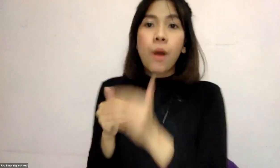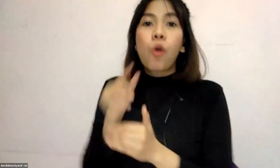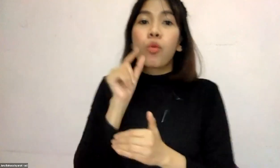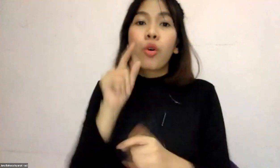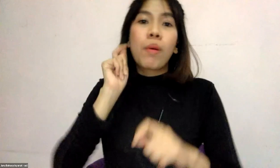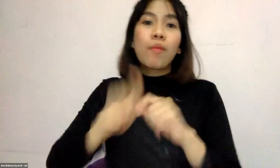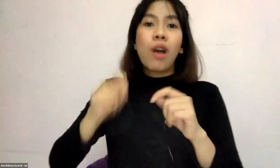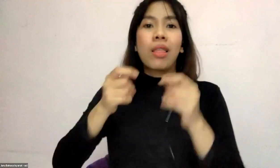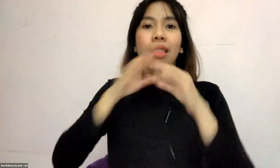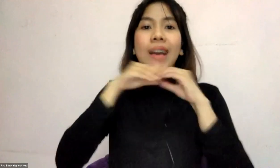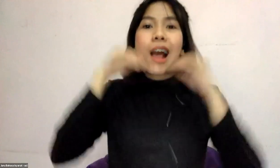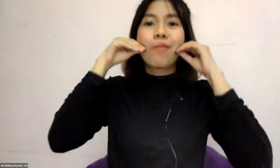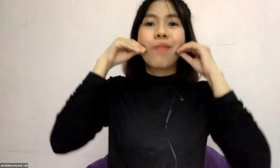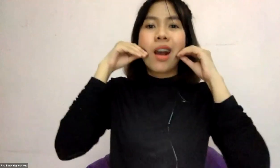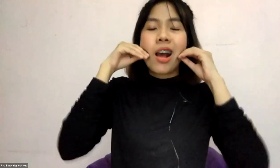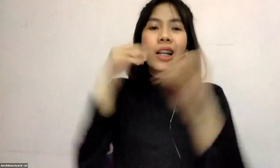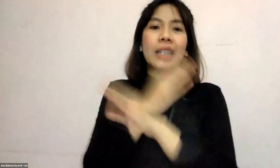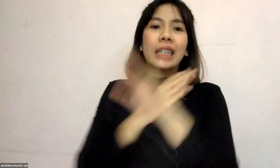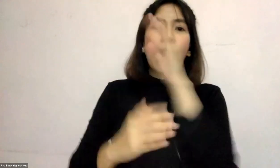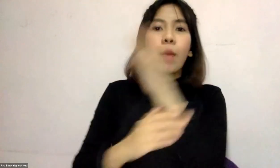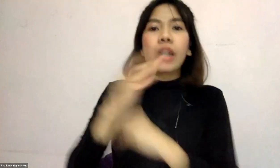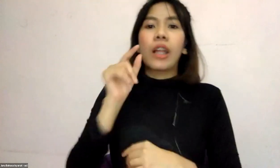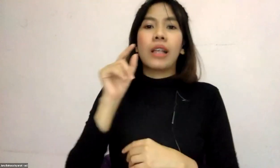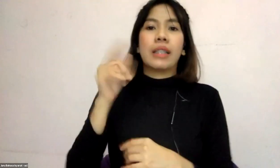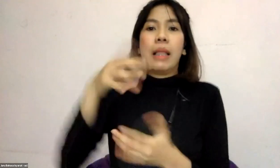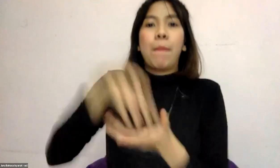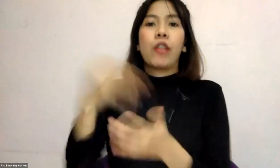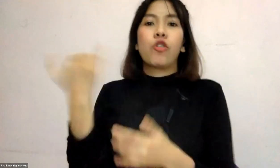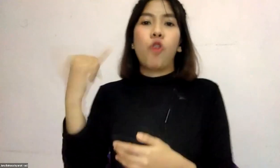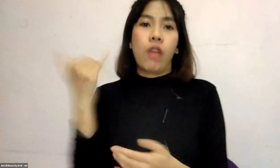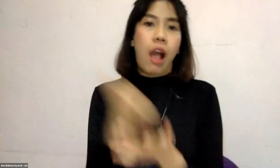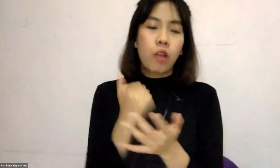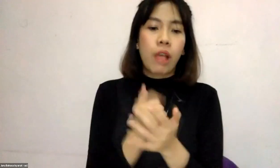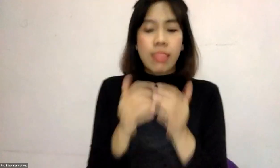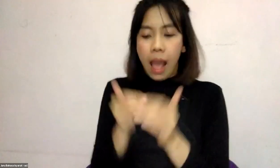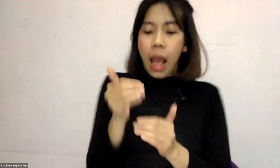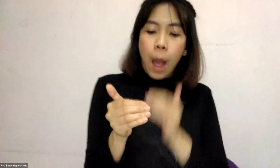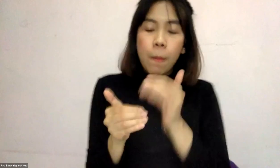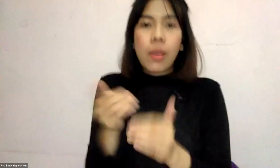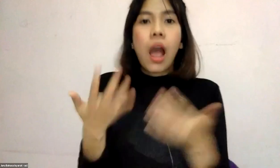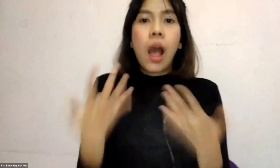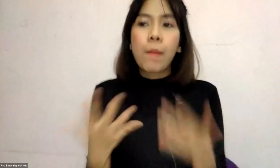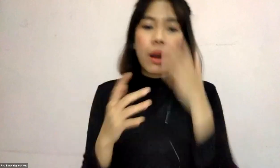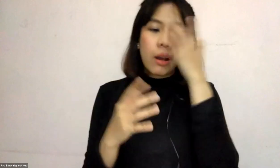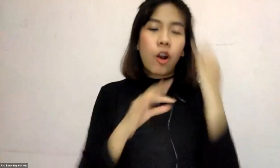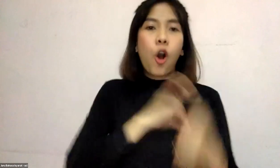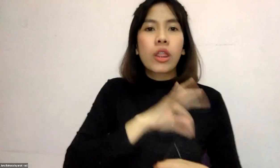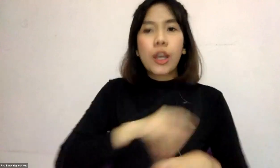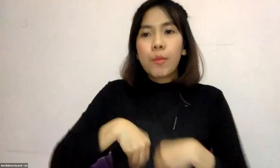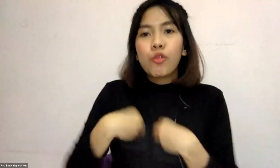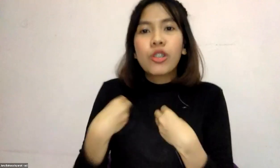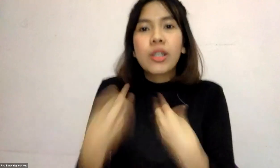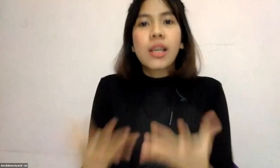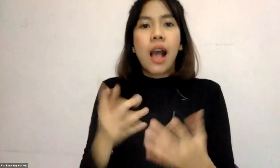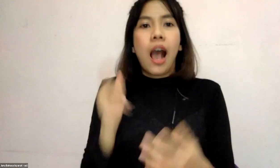betul terpenuhi by sebagai provinsi yang ramah difabel apa kontribusi yang harus dilakukan oleh masing-masing naik